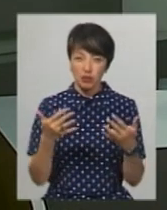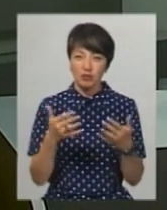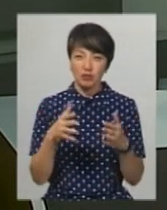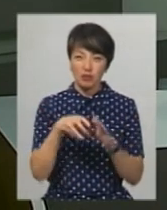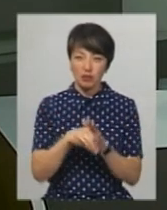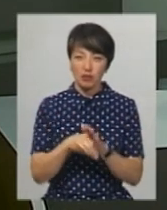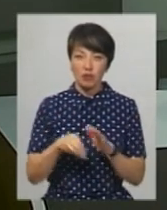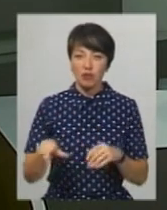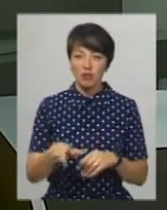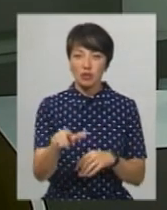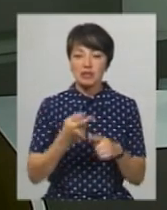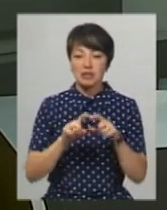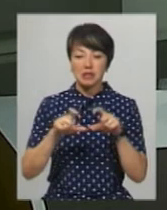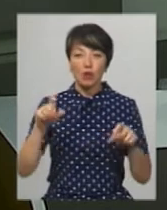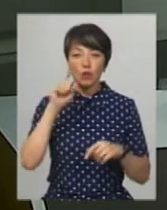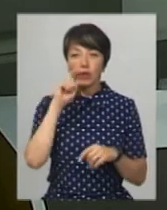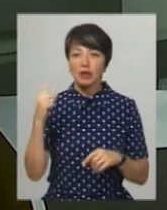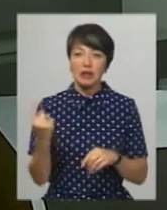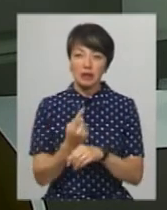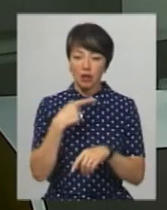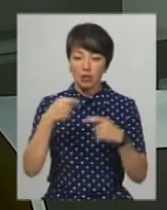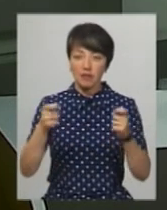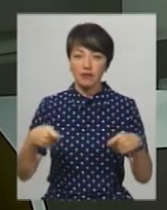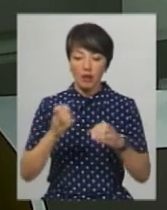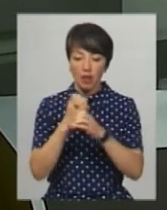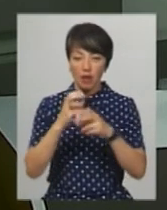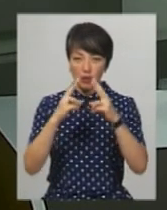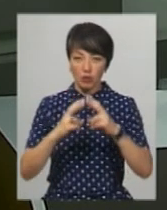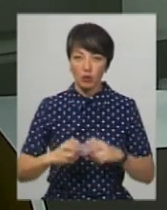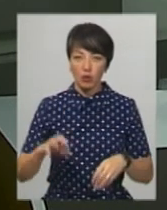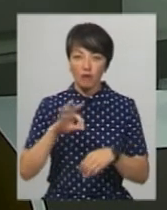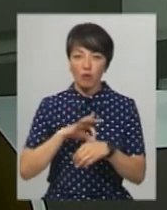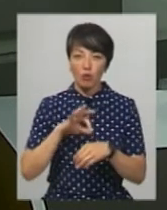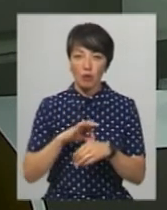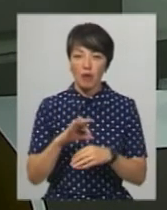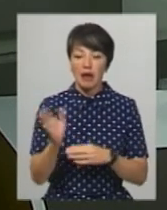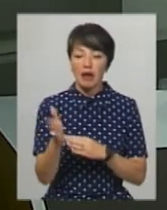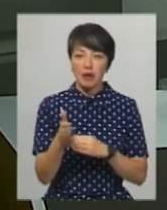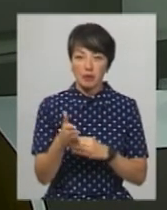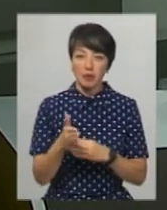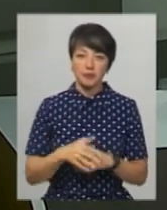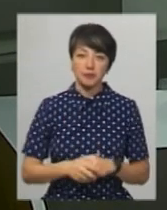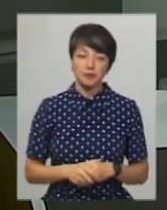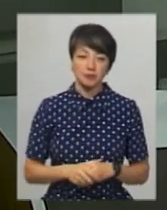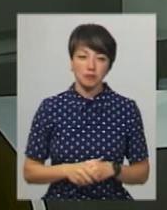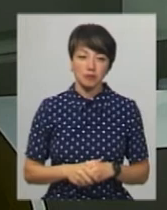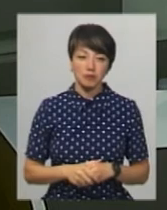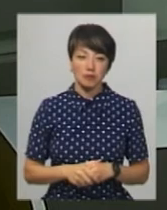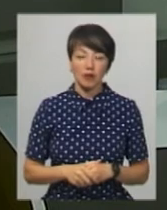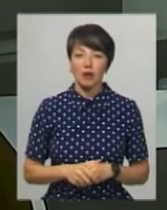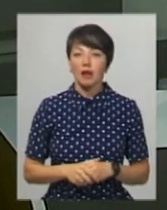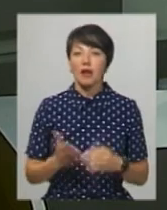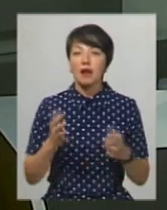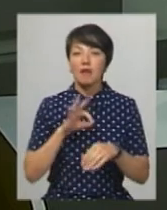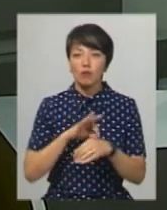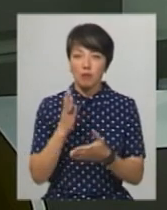Хмельницькому. Такий заклад єдиний в Україні, каже завідувач лабораторії з діагностики хвороб прісноводної риби Євген Козятинський. На які